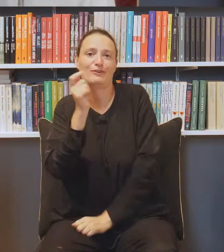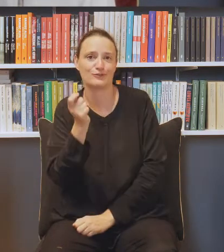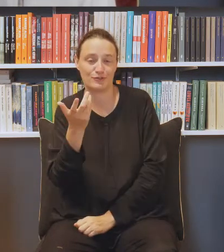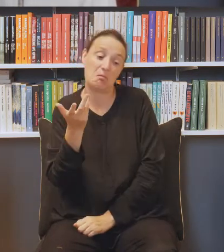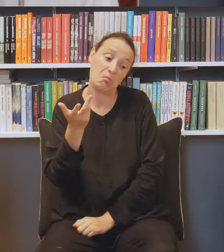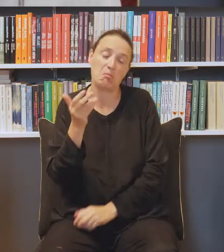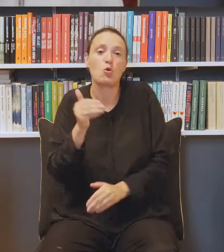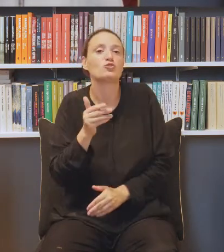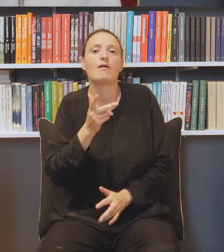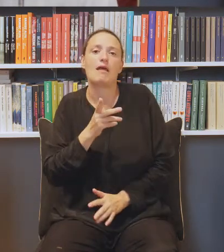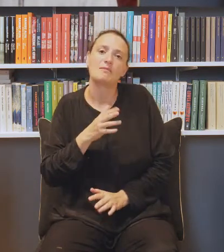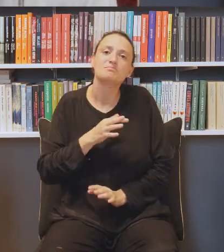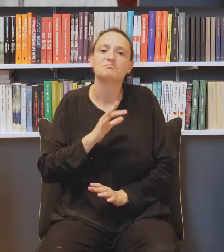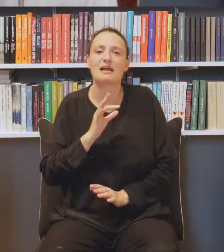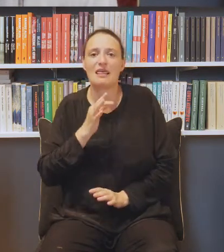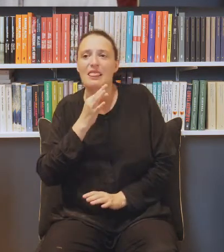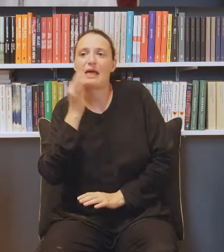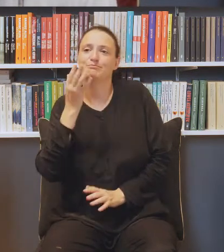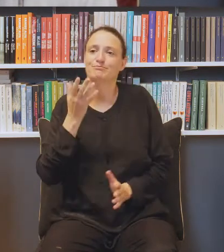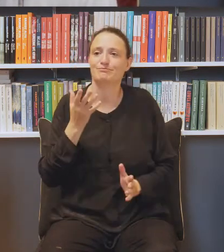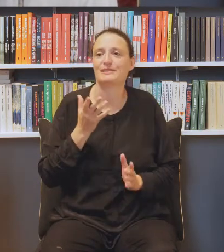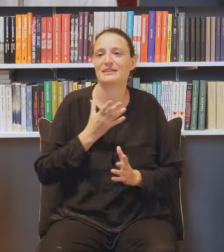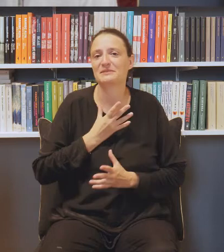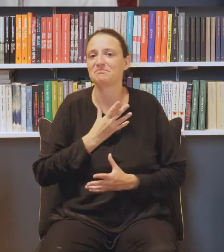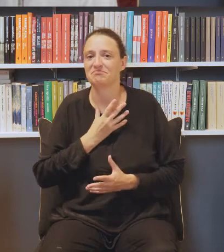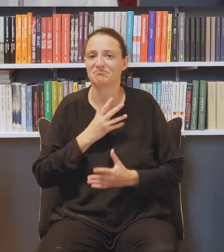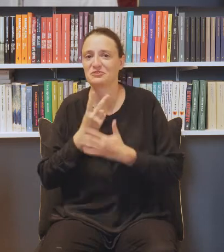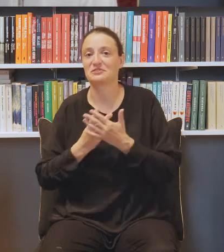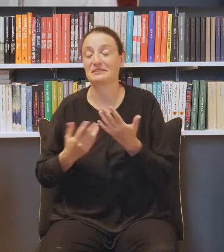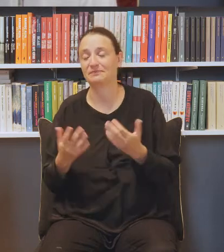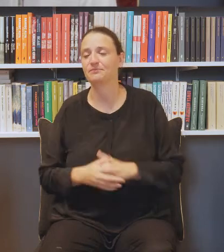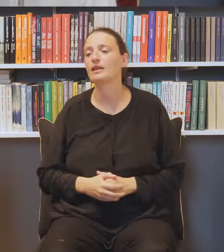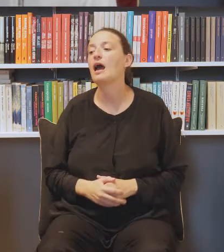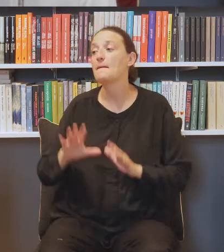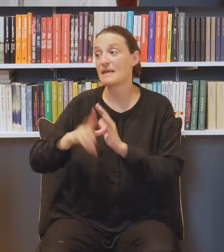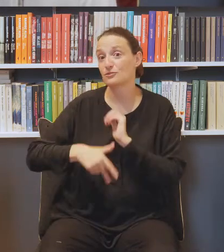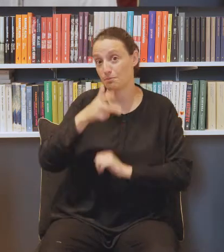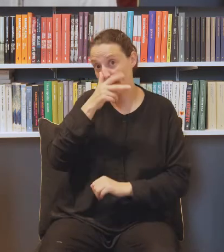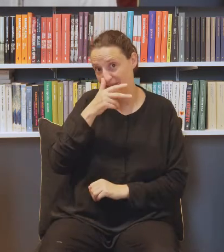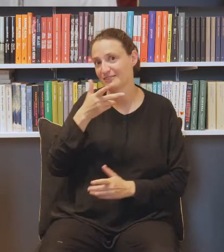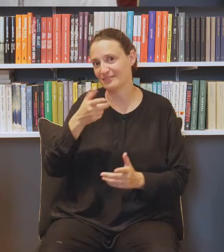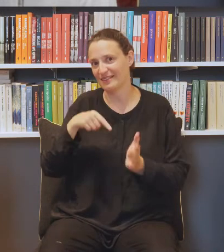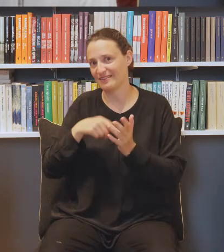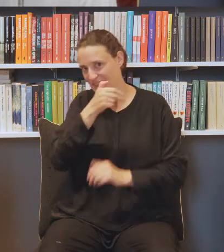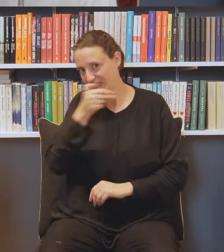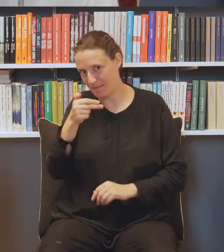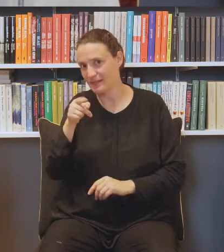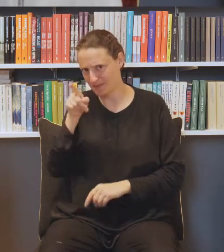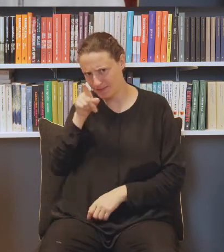No. To jak już jesteśmy przy Fabianicach, to wiem, że jesteś już po spotkaniu właśnie w